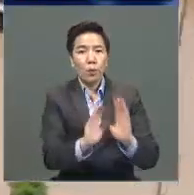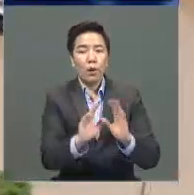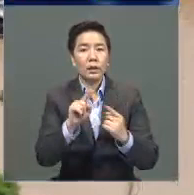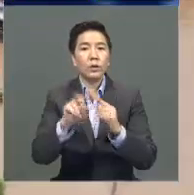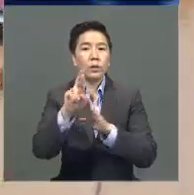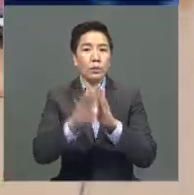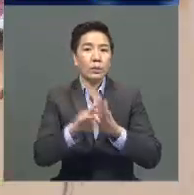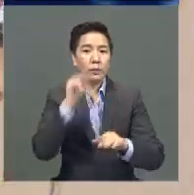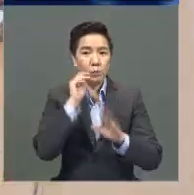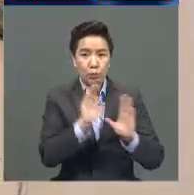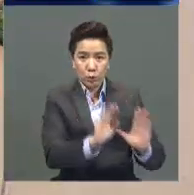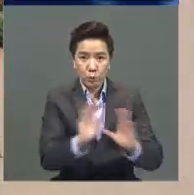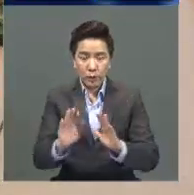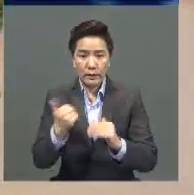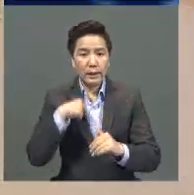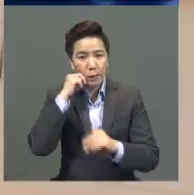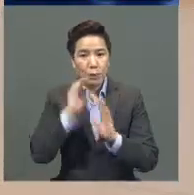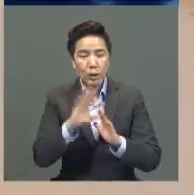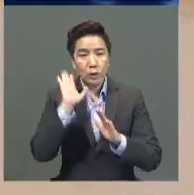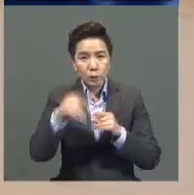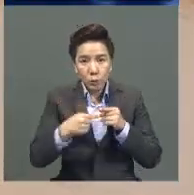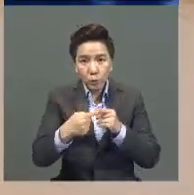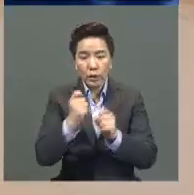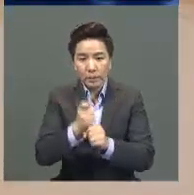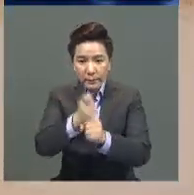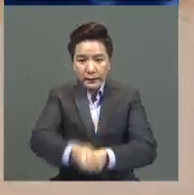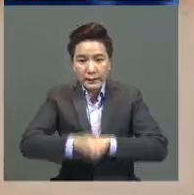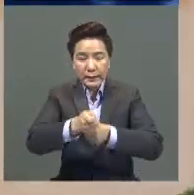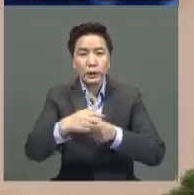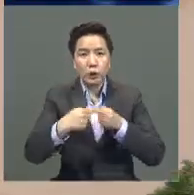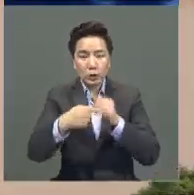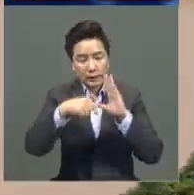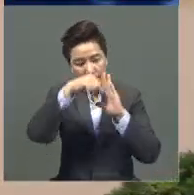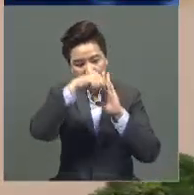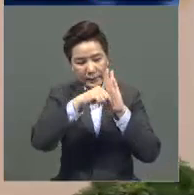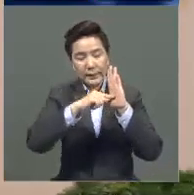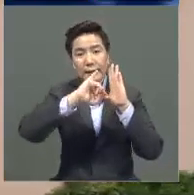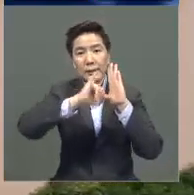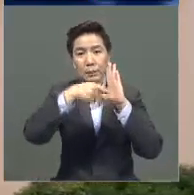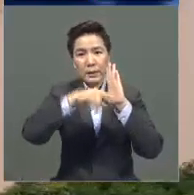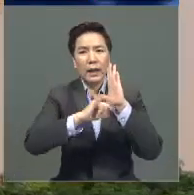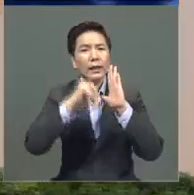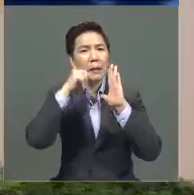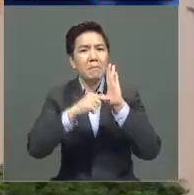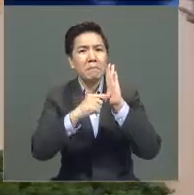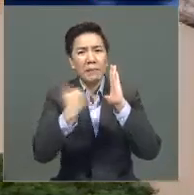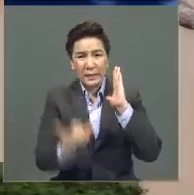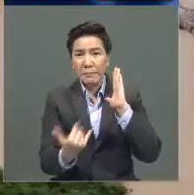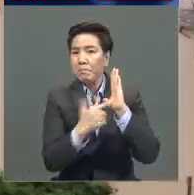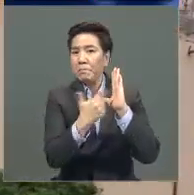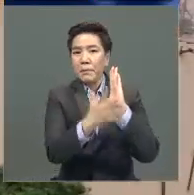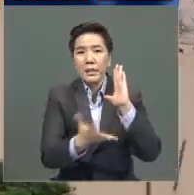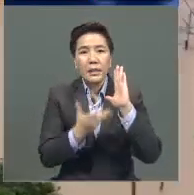น้ำไว้ในระบบชลประทานและก็เป็นน้ำต้นทุนส่งให้พื้นที่การเกษตรในพื้นที่ตอนล่างของแม่น้ำเจ้าพระยาที่กำลังขาดแคลนใน